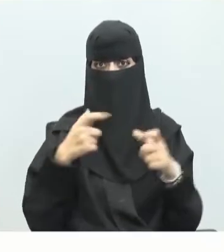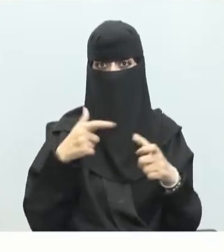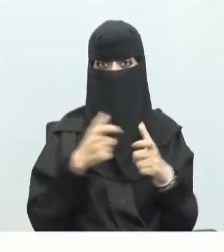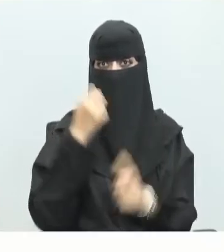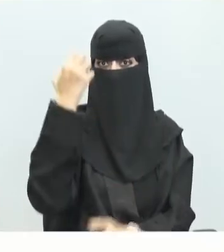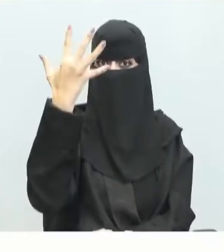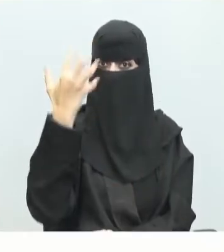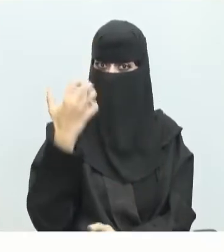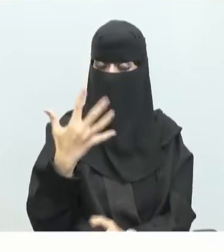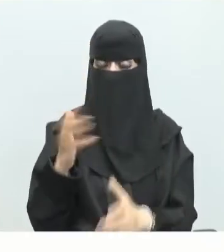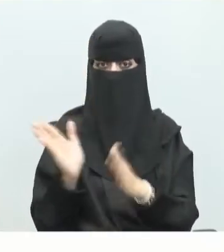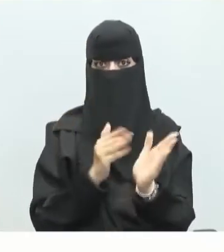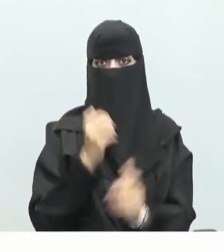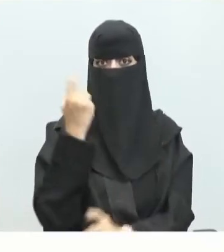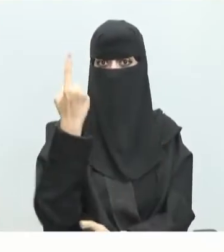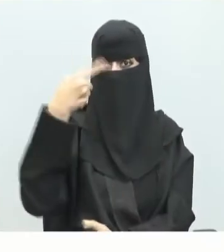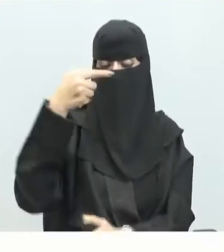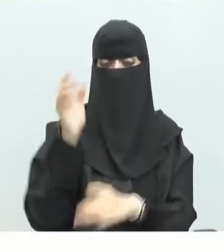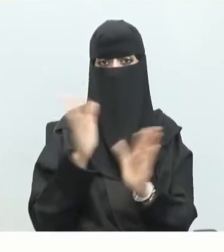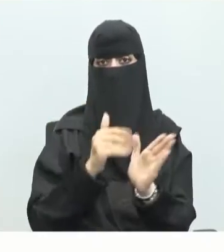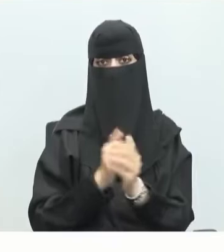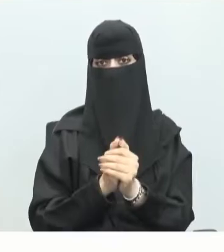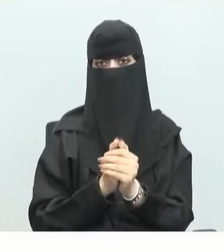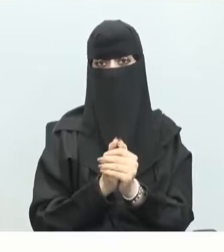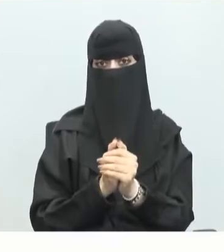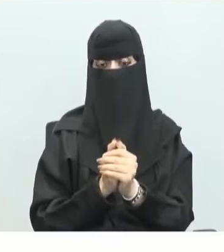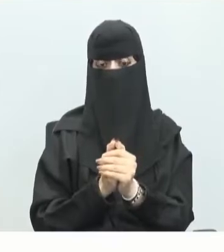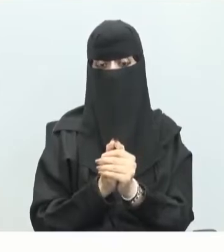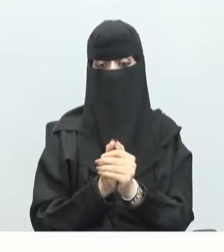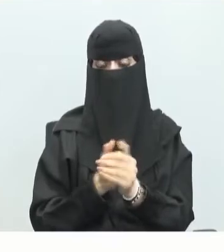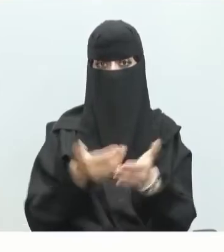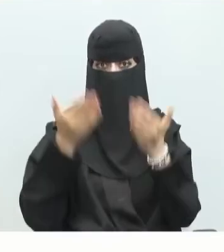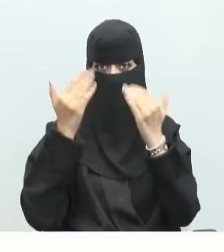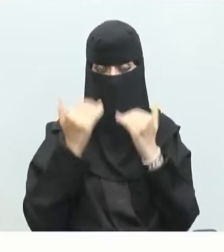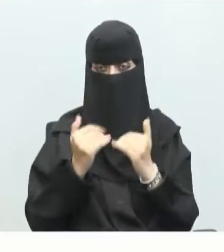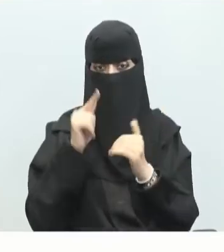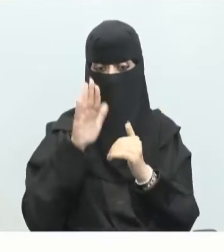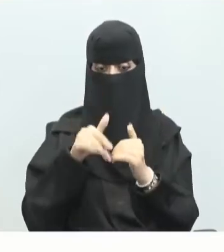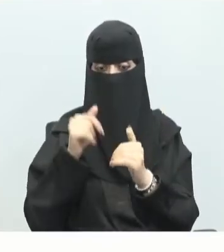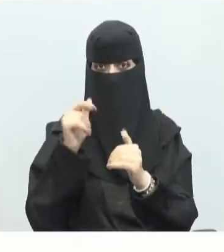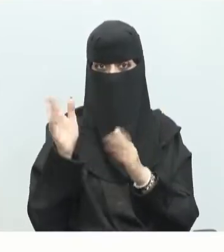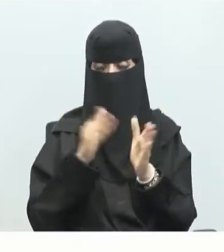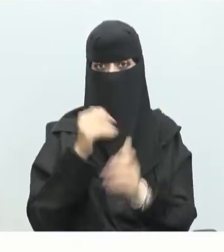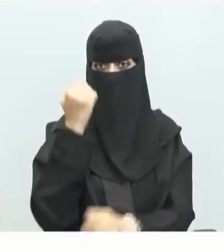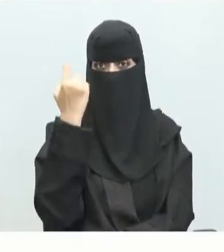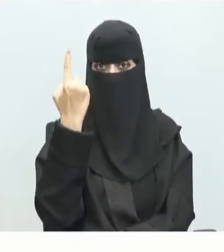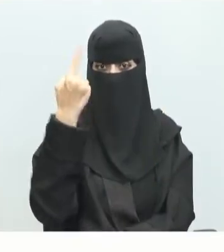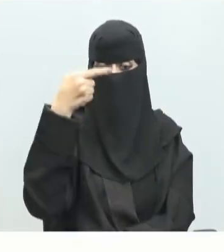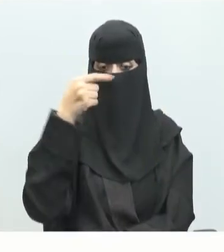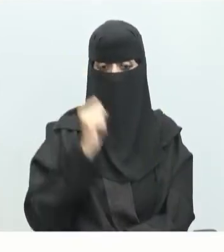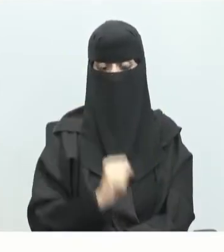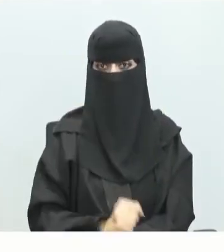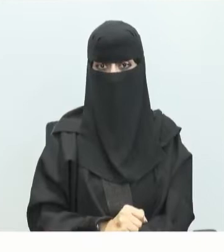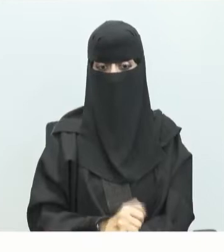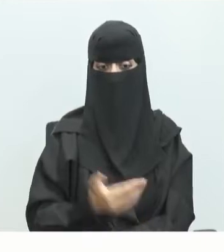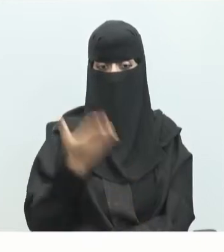ماذا عشر كرات عباره عن ماذا عشر كرات اذا لدي عشر كرات لاحظ هنا 10